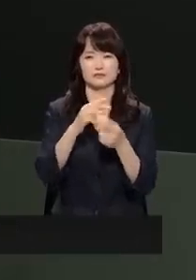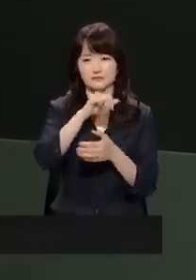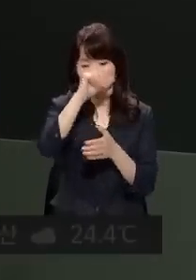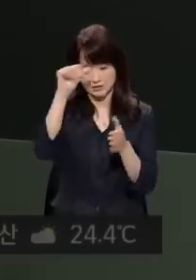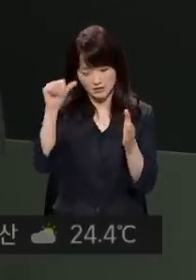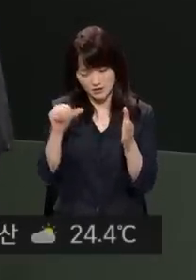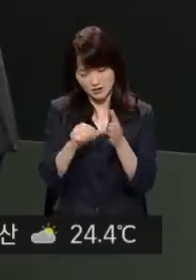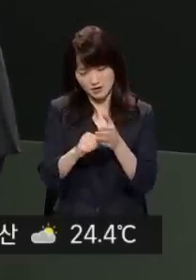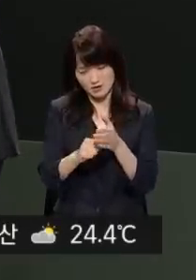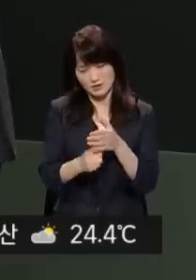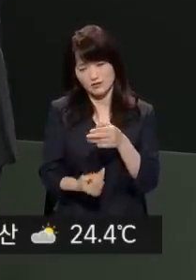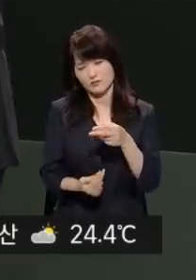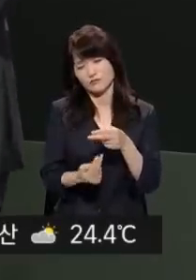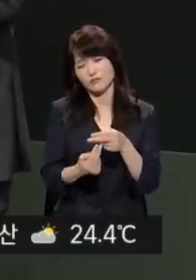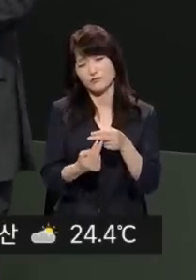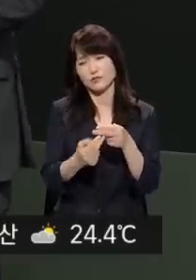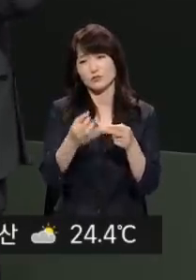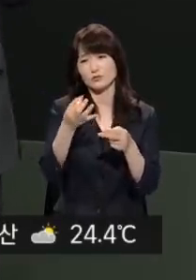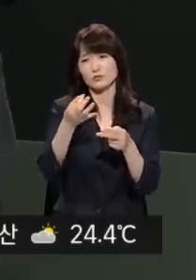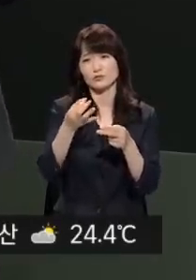평생 모은 돈을 잃었어요